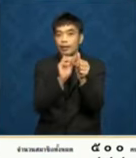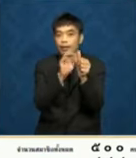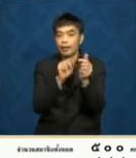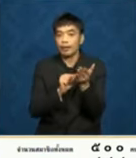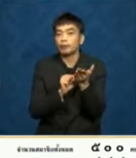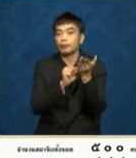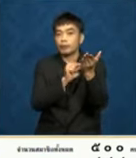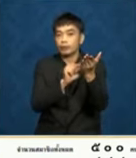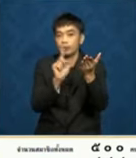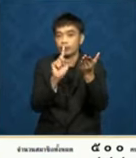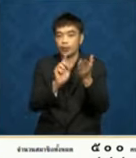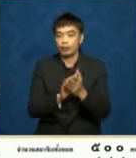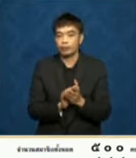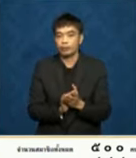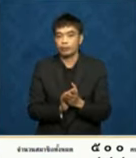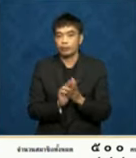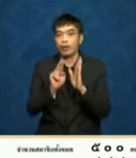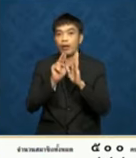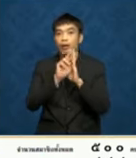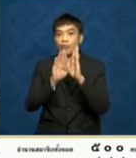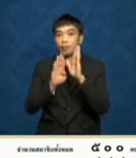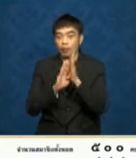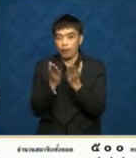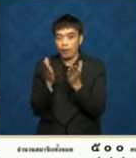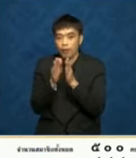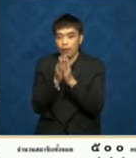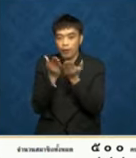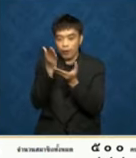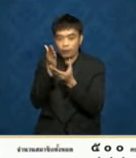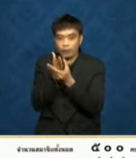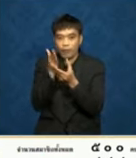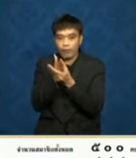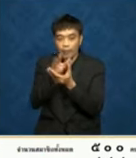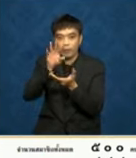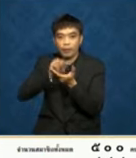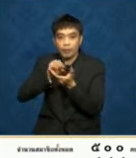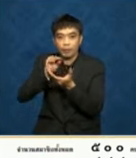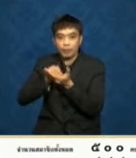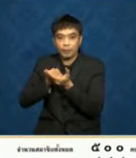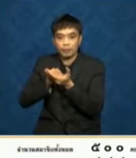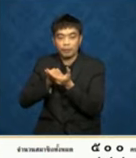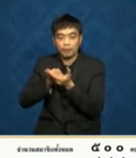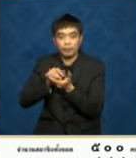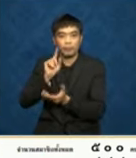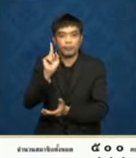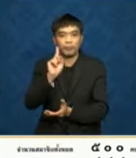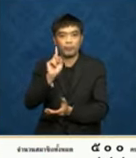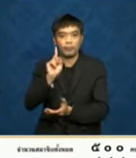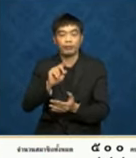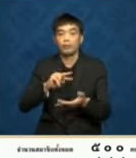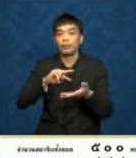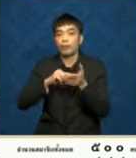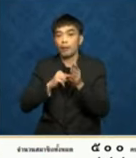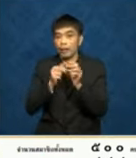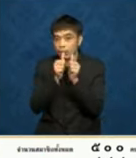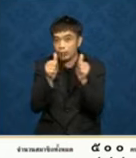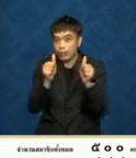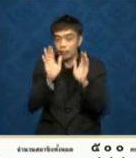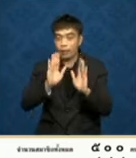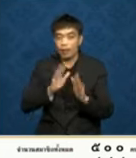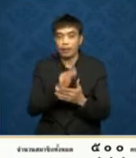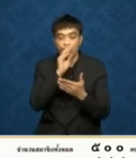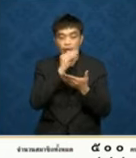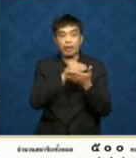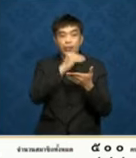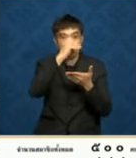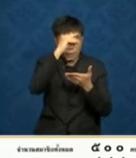ขึ้ไปนั่นคือระบบ Portforio ครั ถามผมวาวตัวนี้ดีอย่ไรครับมัจะดีตรงที่ว่า 1. เรามีแลตฟอรมแ